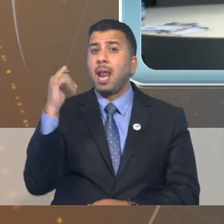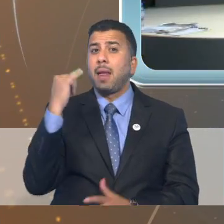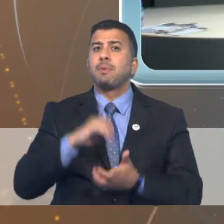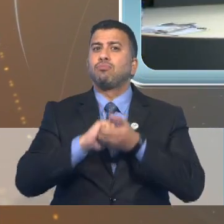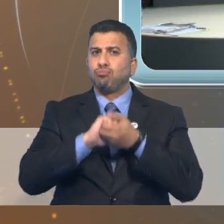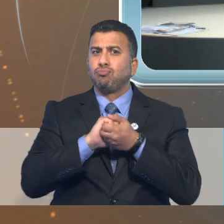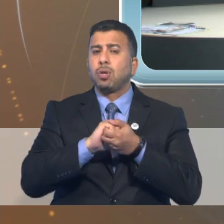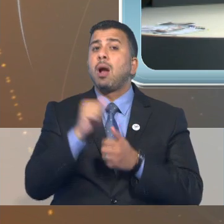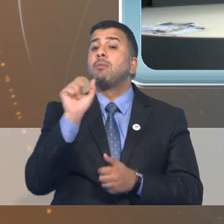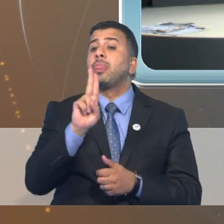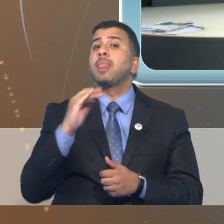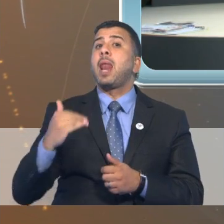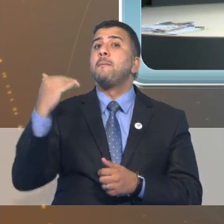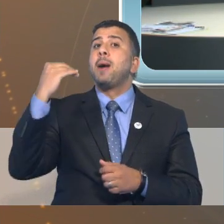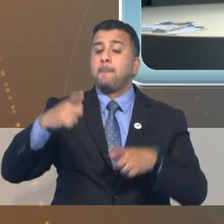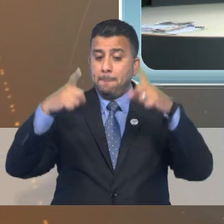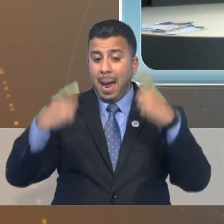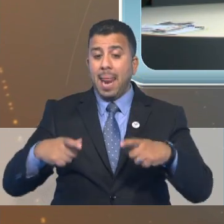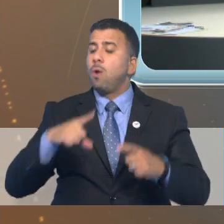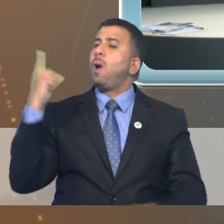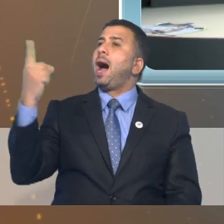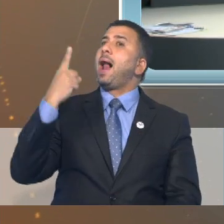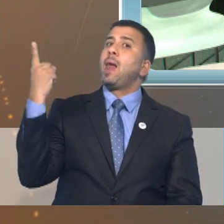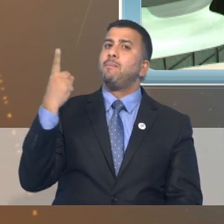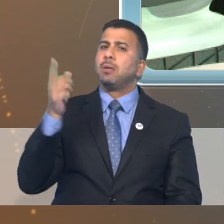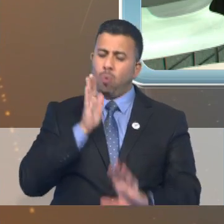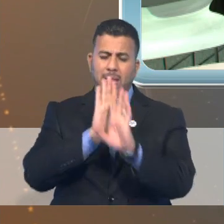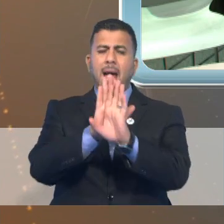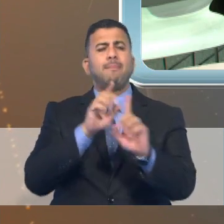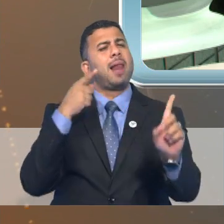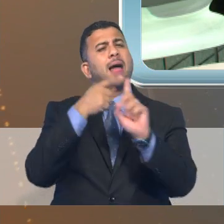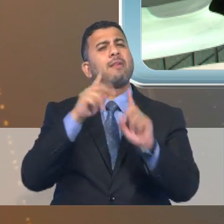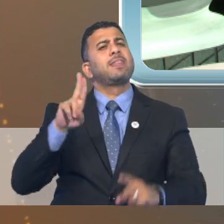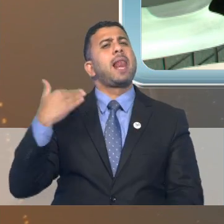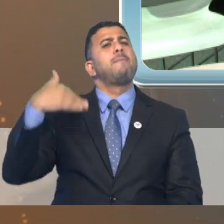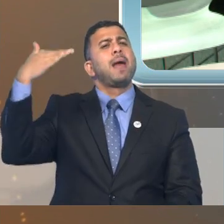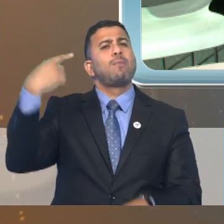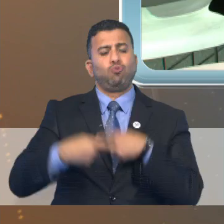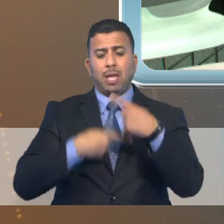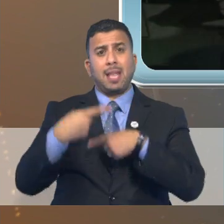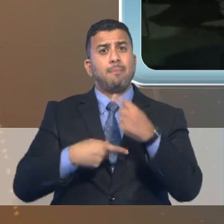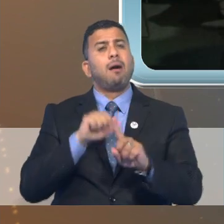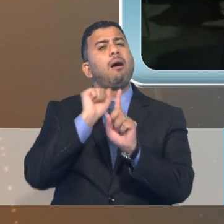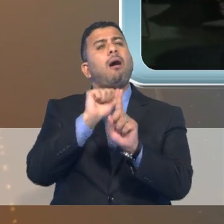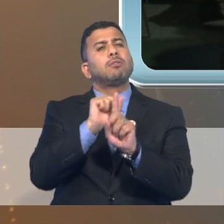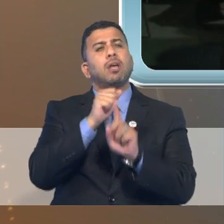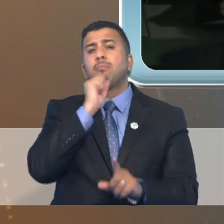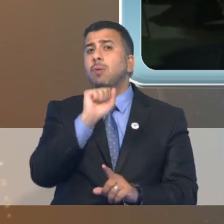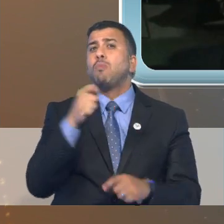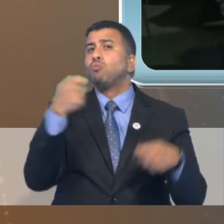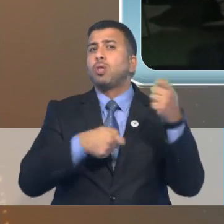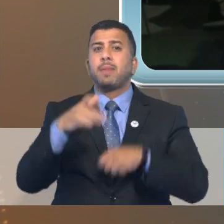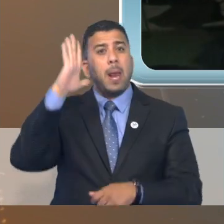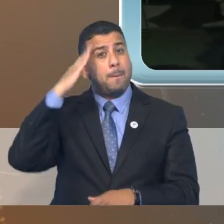المتحدة بدورها التنموي محليا وعالميا ودعمها لأهداف التنمية المستدامة، وخاصة تلك التي تعزز